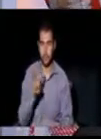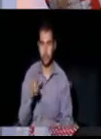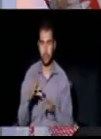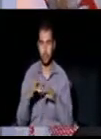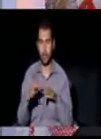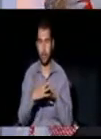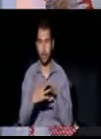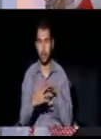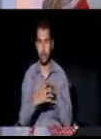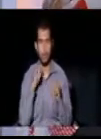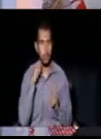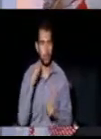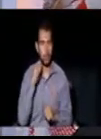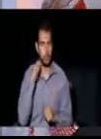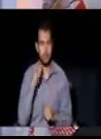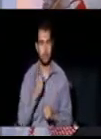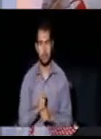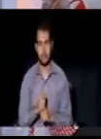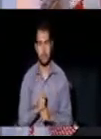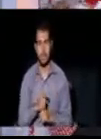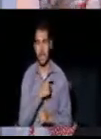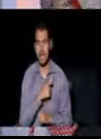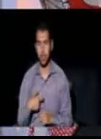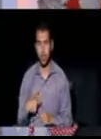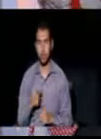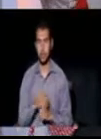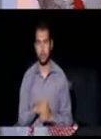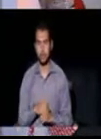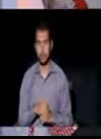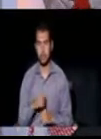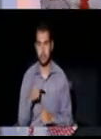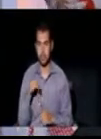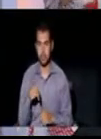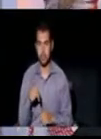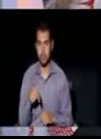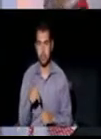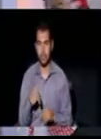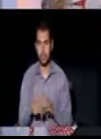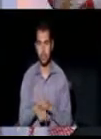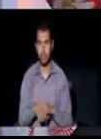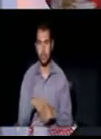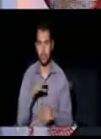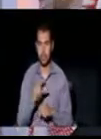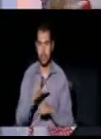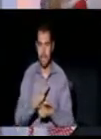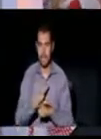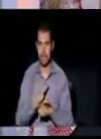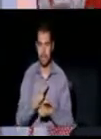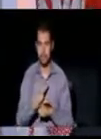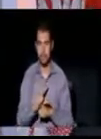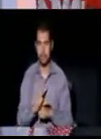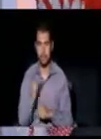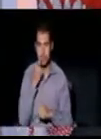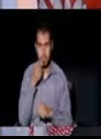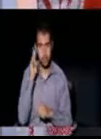هم كلهم بيبقى ليهم حقوق وليهم حاجات كتيرة. ودلوقتي هم عملوا اتحاد للصم عشان